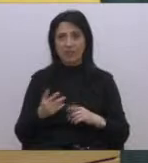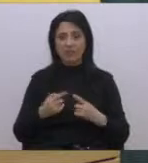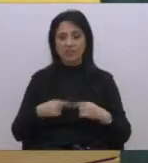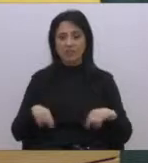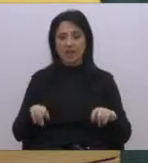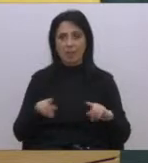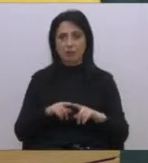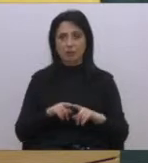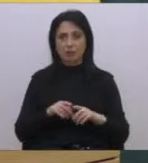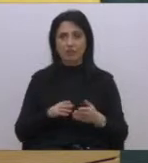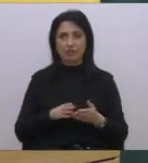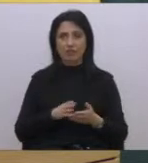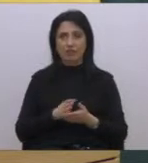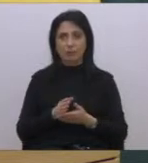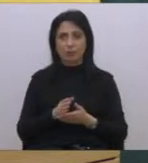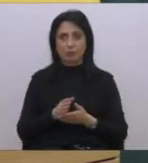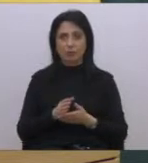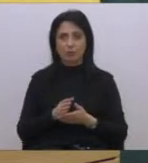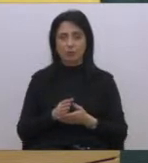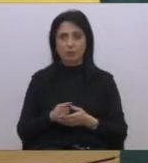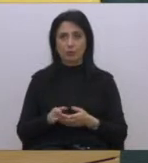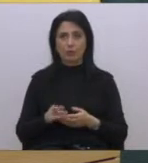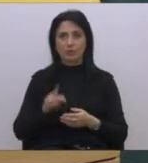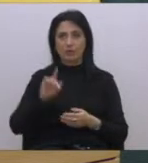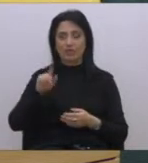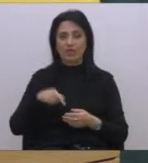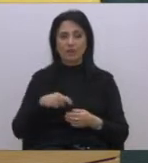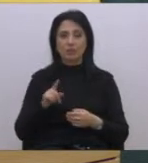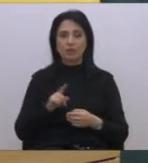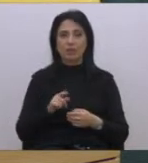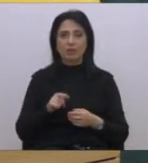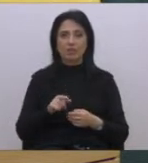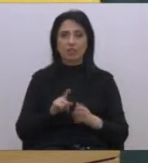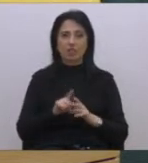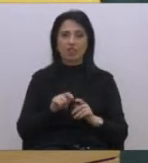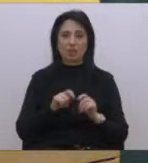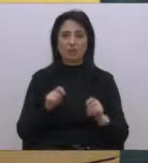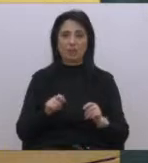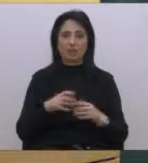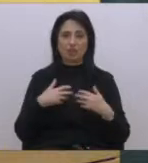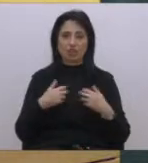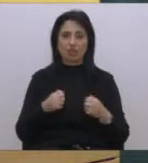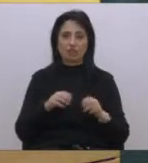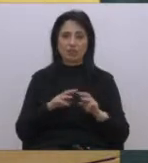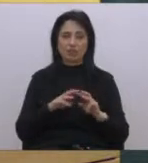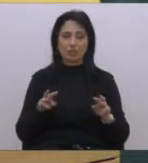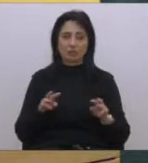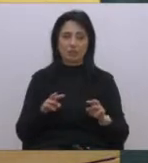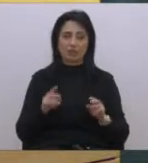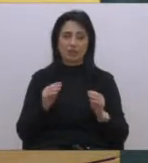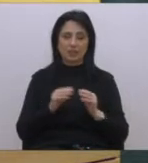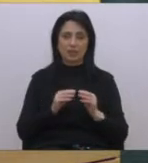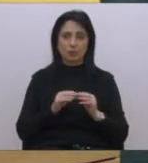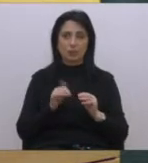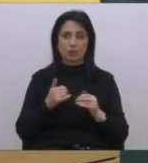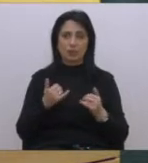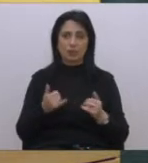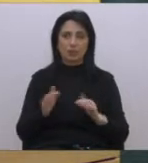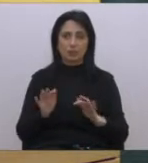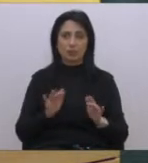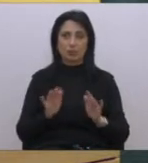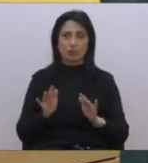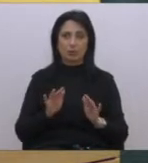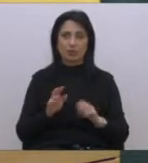საბჭოს ფუნქციონირების ვალდებულებას, რაც შეიქმნება ჯანდაცვის სამინისტროსთან, ისევე როგორც დღეს